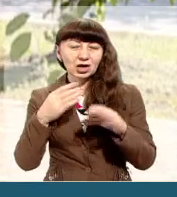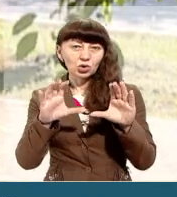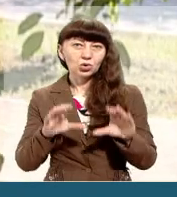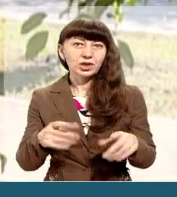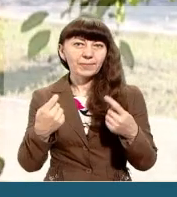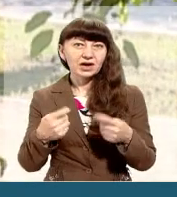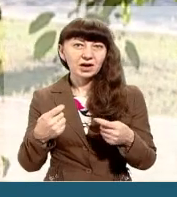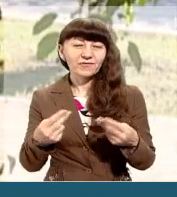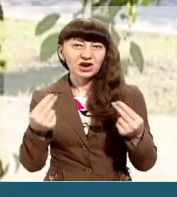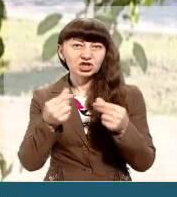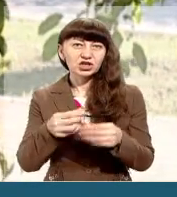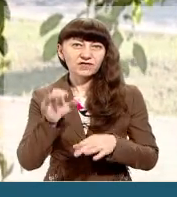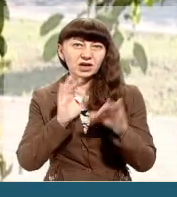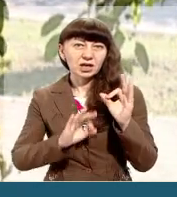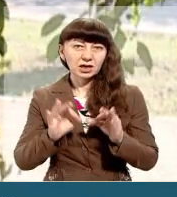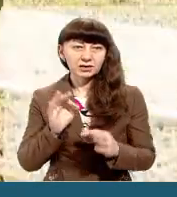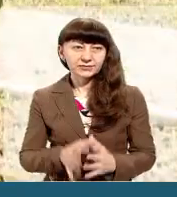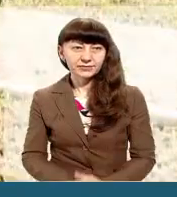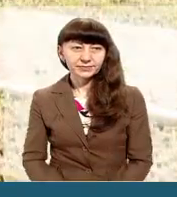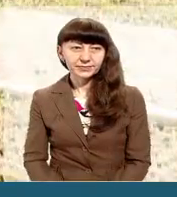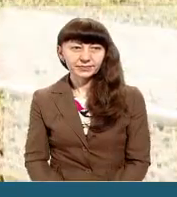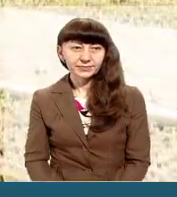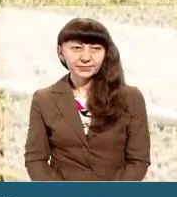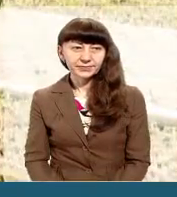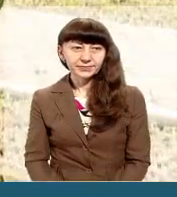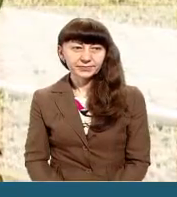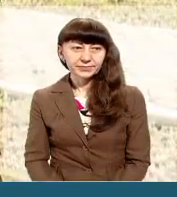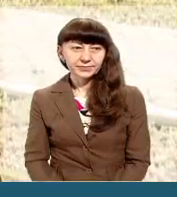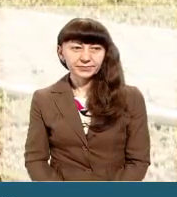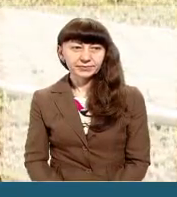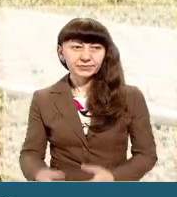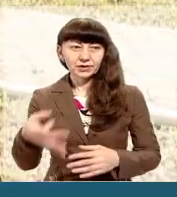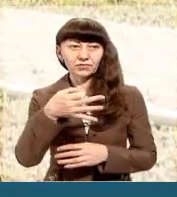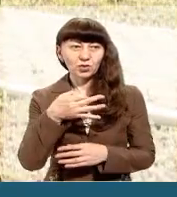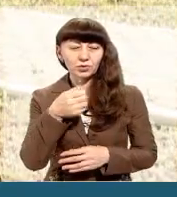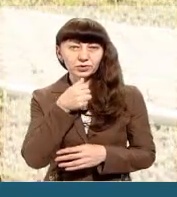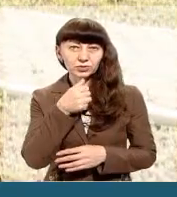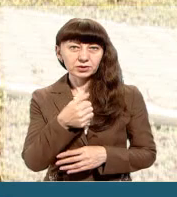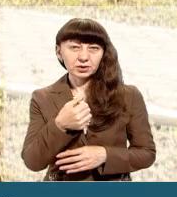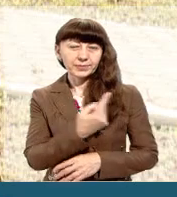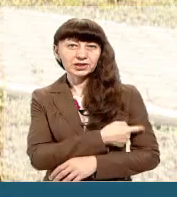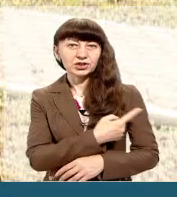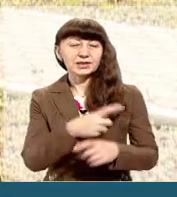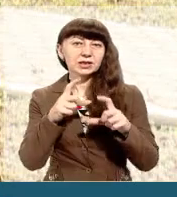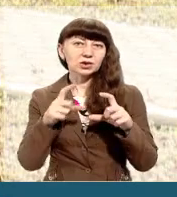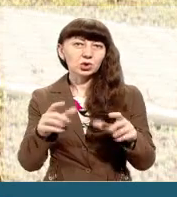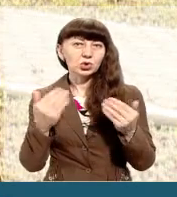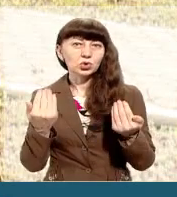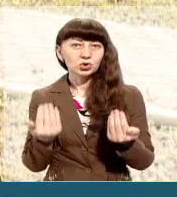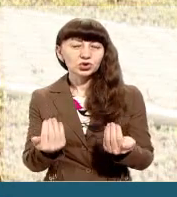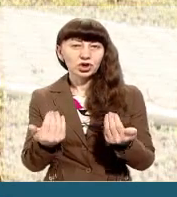лекарственных средств, фальсифицированных и контрафактных. У нас в нашей области, наши медицинские организации